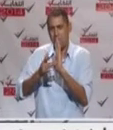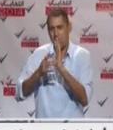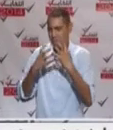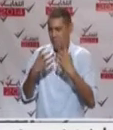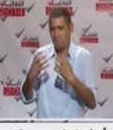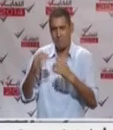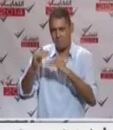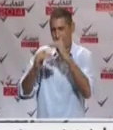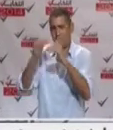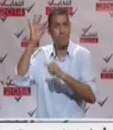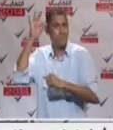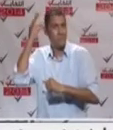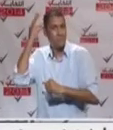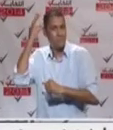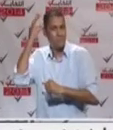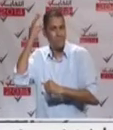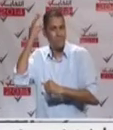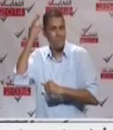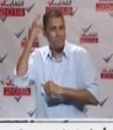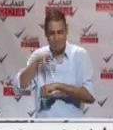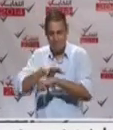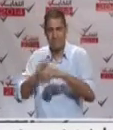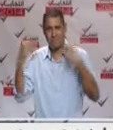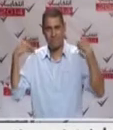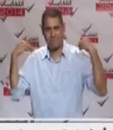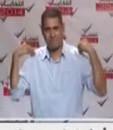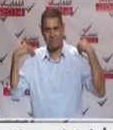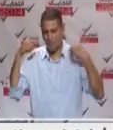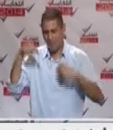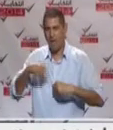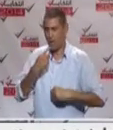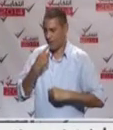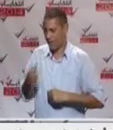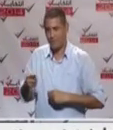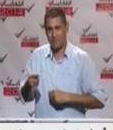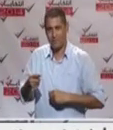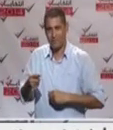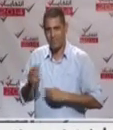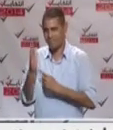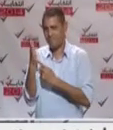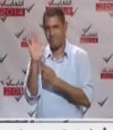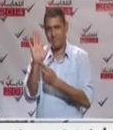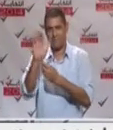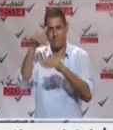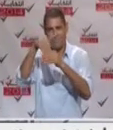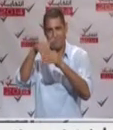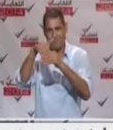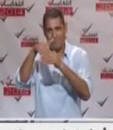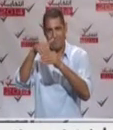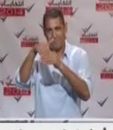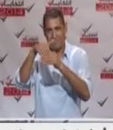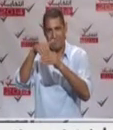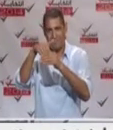صدق واخلاص احرار دائره بنزرت لقد قررنا الترشح لهذه الانتخابات استجابه لنداء الواجب